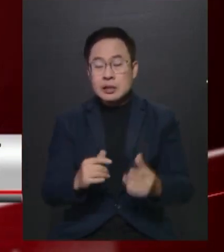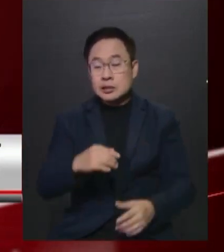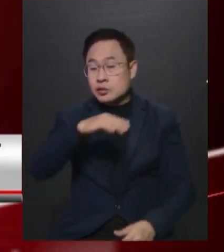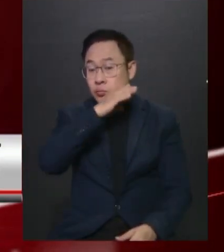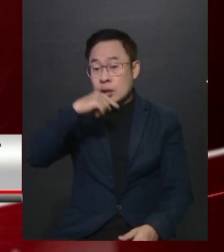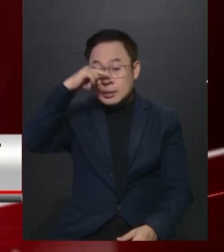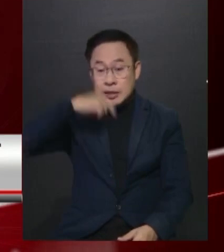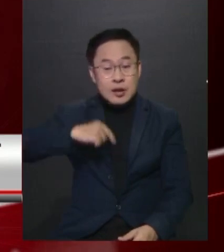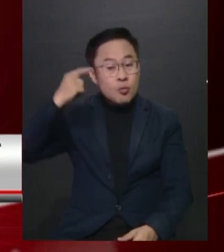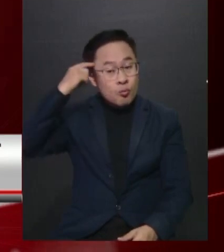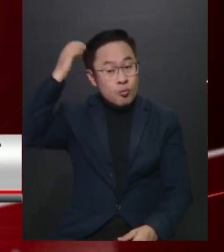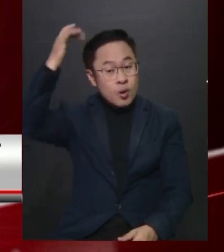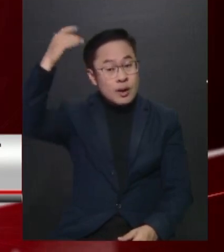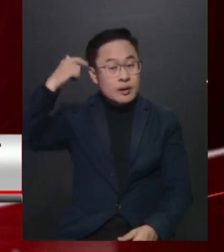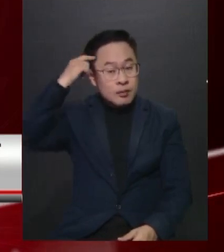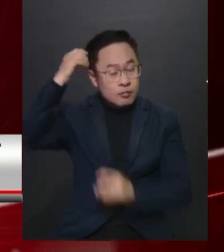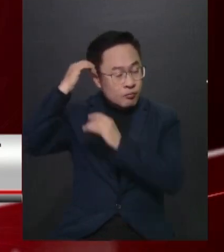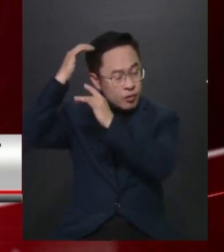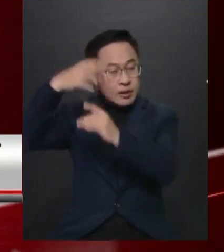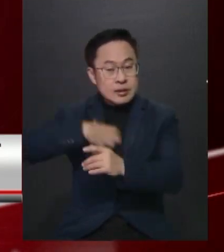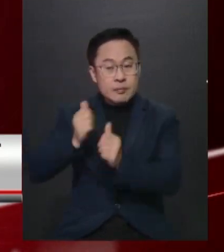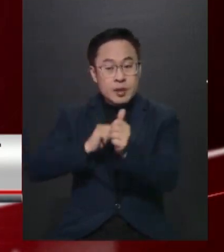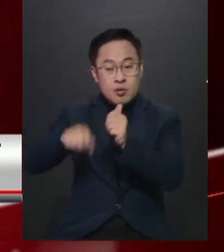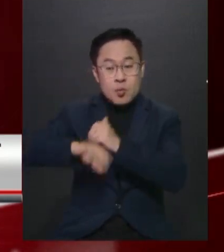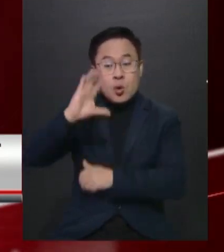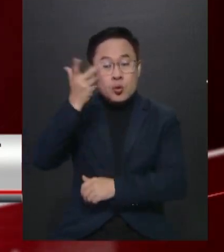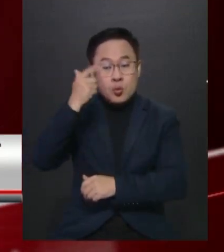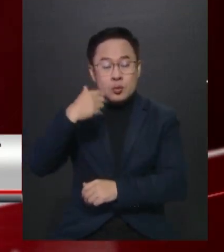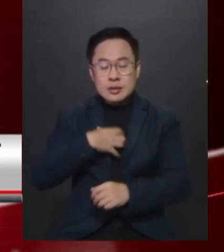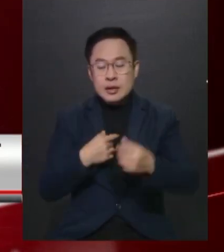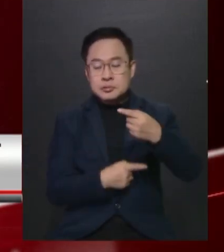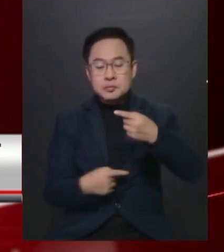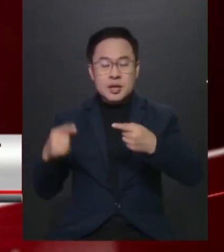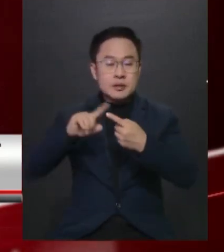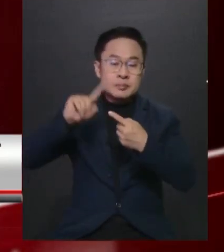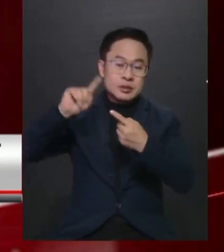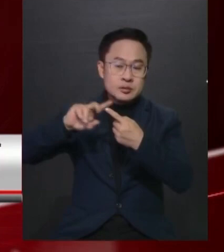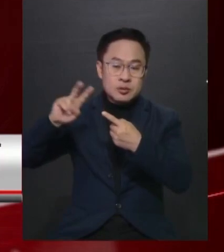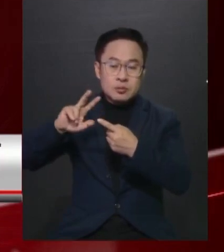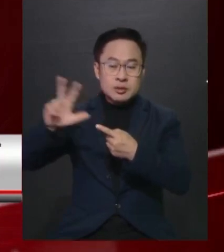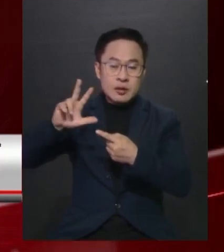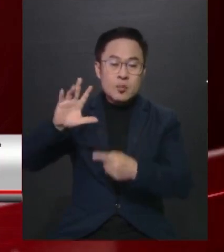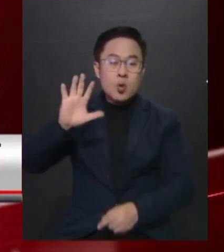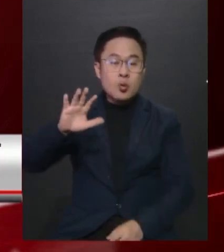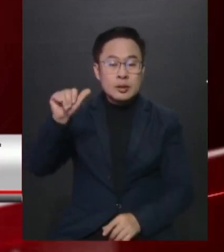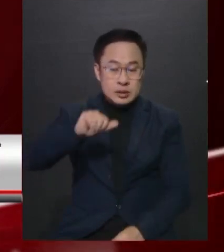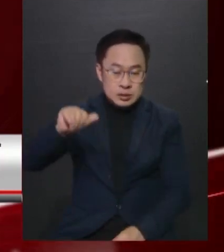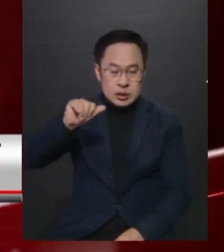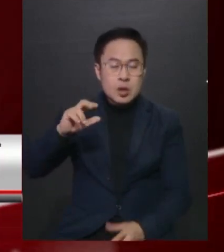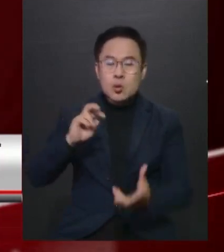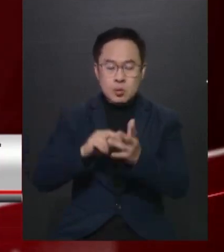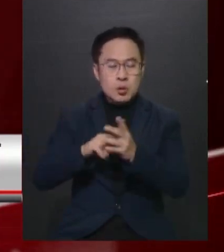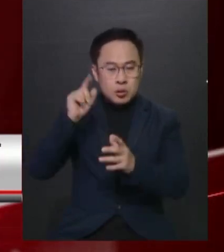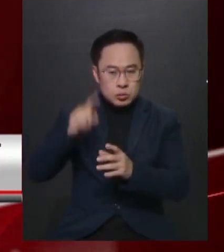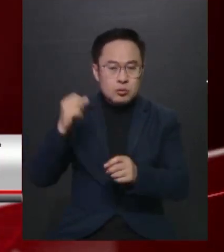กเราอยากจะเป็นอันดับต้นของเอเชียเราก็ต้องพัฒนาจากตรงนี้ก่อน นะฮะก็ถือว่าเป็นช่องว่างที่ยังห่างพอสมควรแต่ว่า